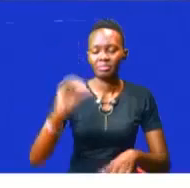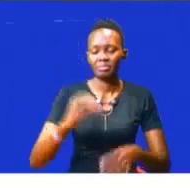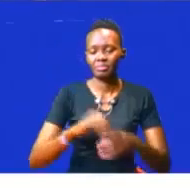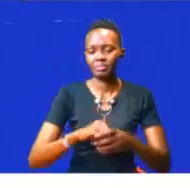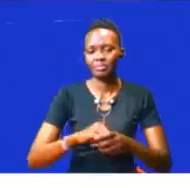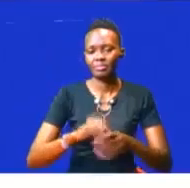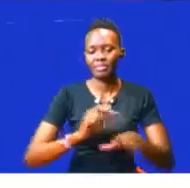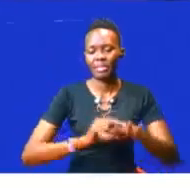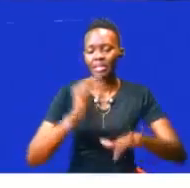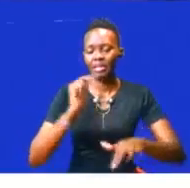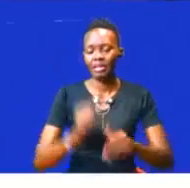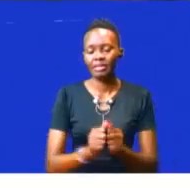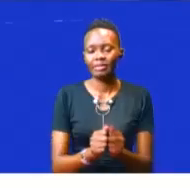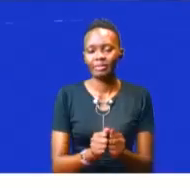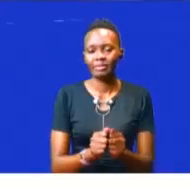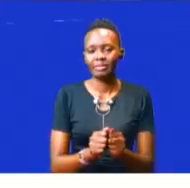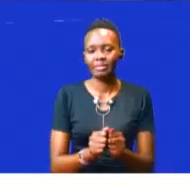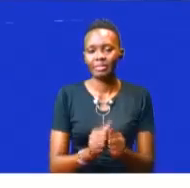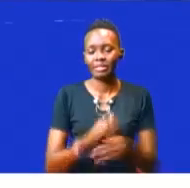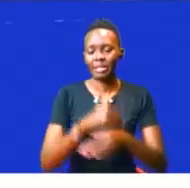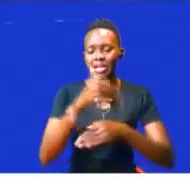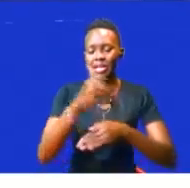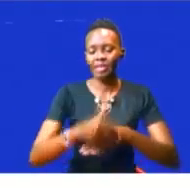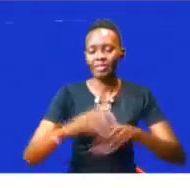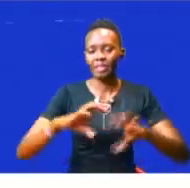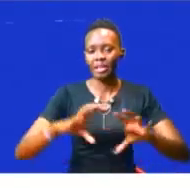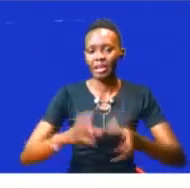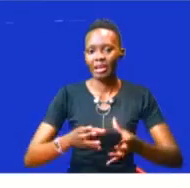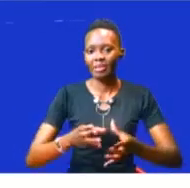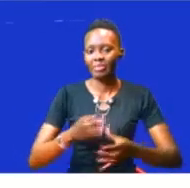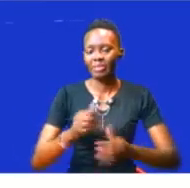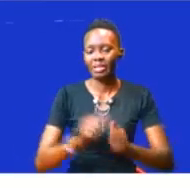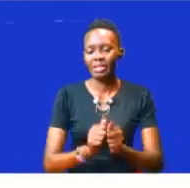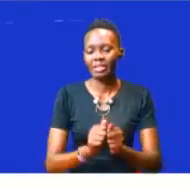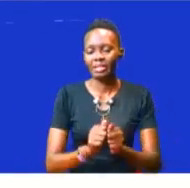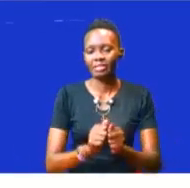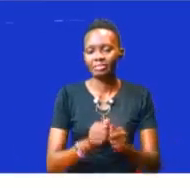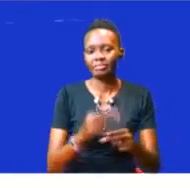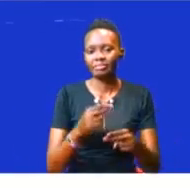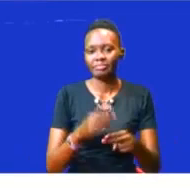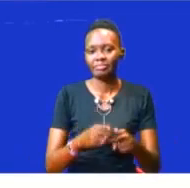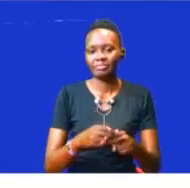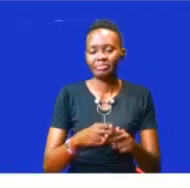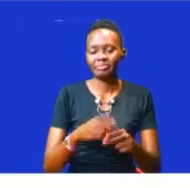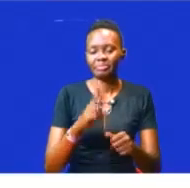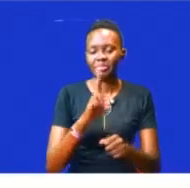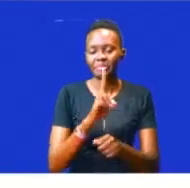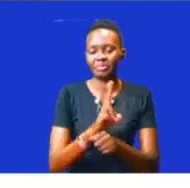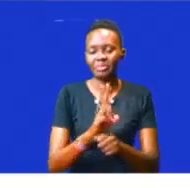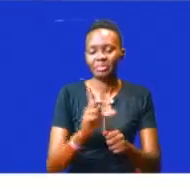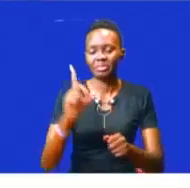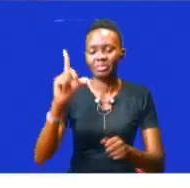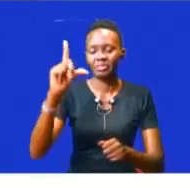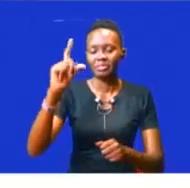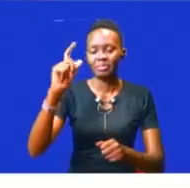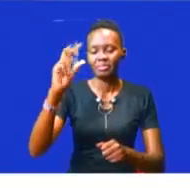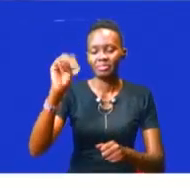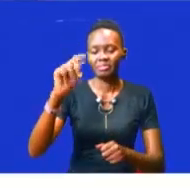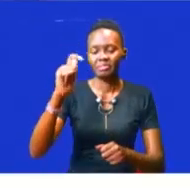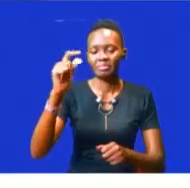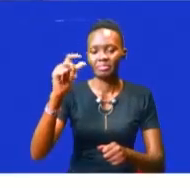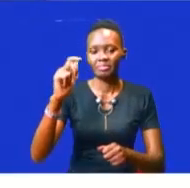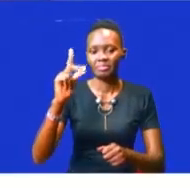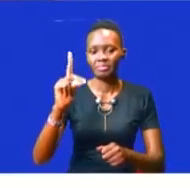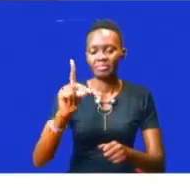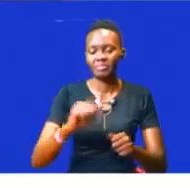Kisumu county. Bang' kambi moro ni Wehab Victoria Limited ne gero negi kiru mar yudo pi manyien e